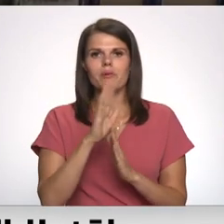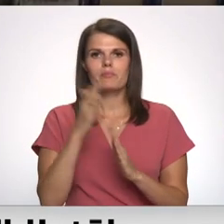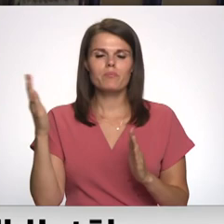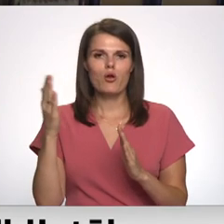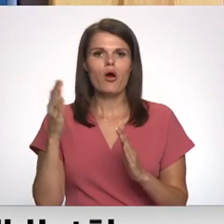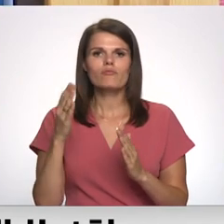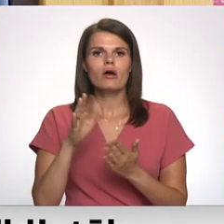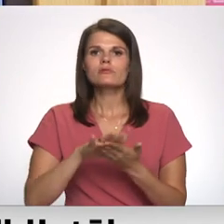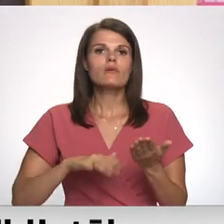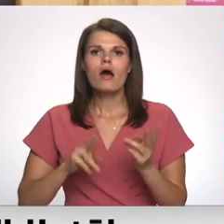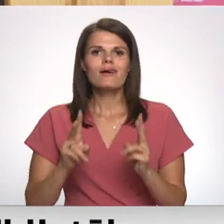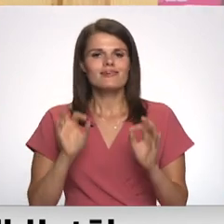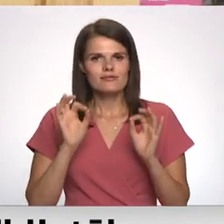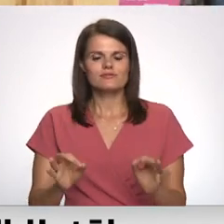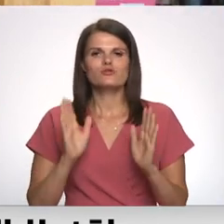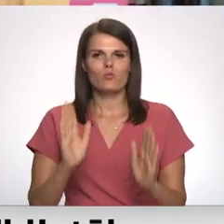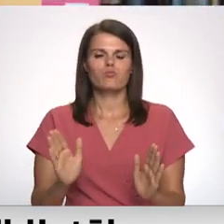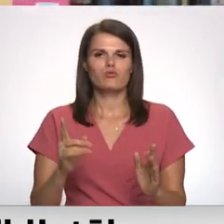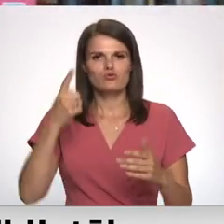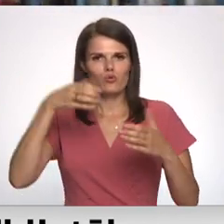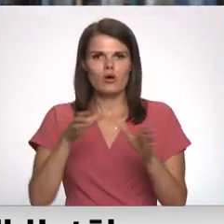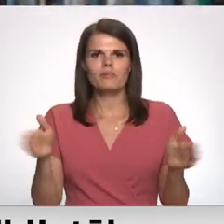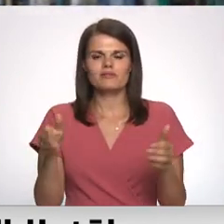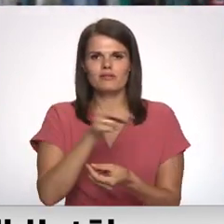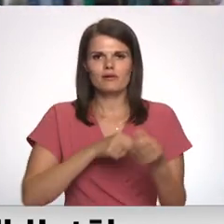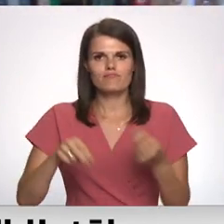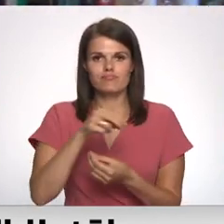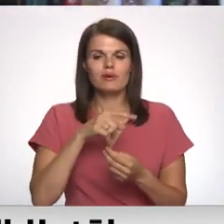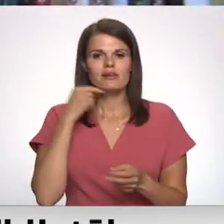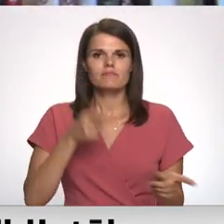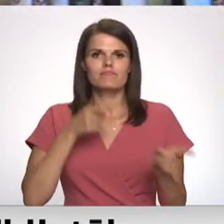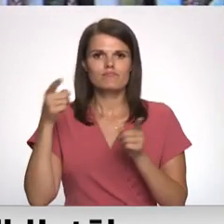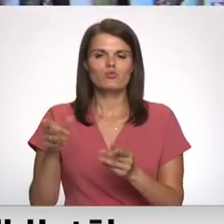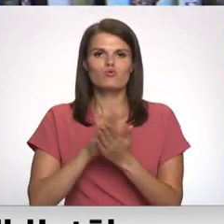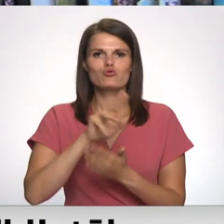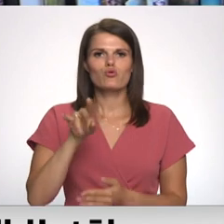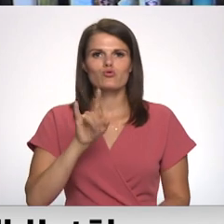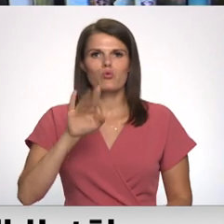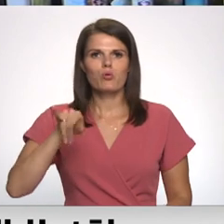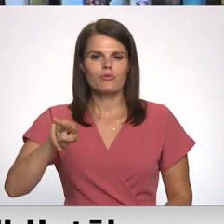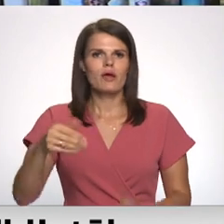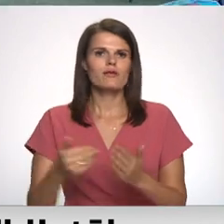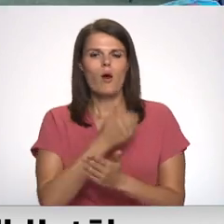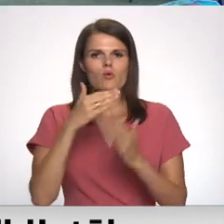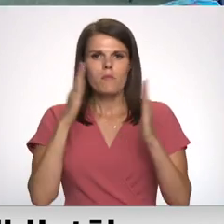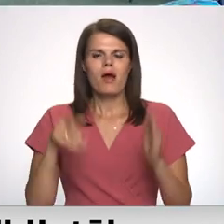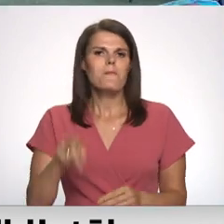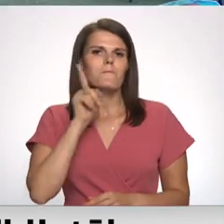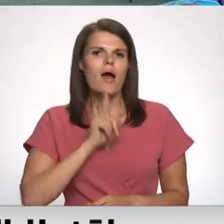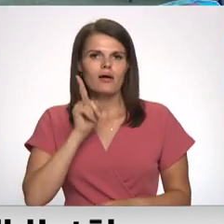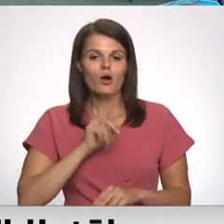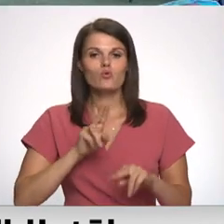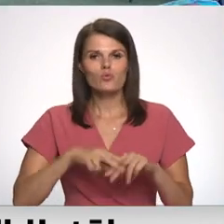domas sēdē. Bulduru bibliotēkas pārcelšana uz Dubultiem, kur pirms pāris gadiem uzcelta jauna ēka, esot pagaidu variants, un ar